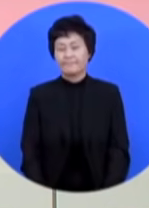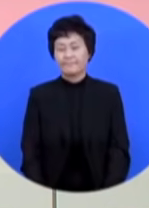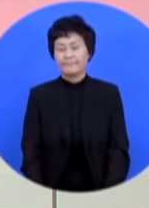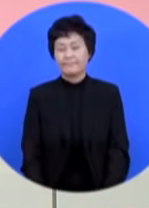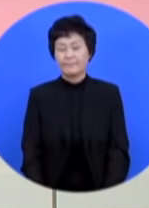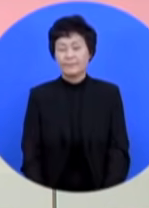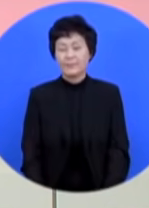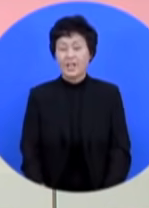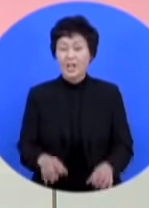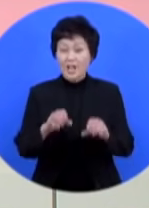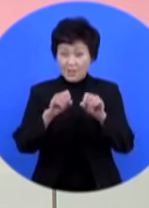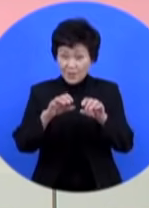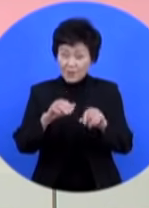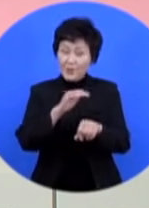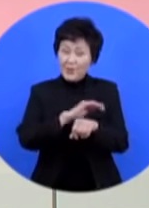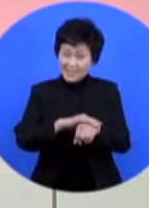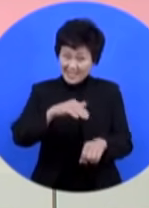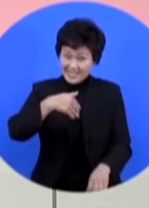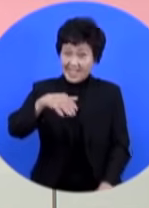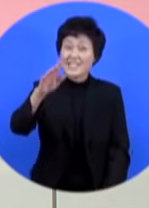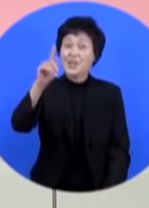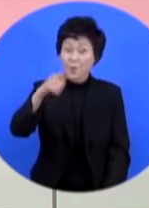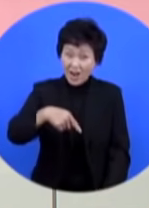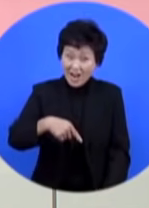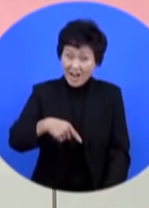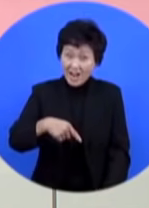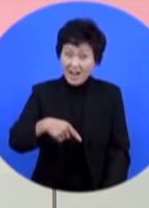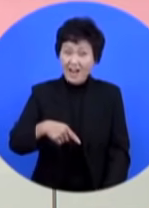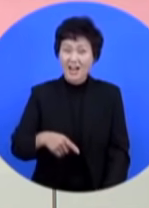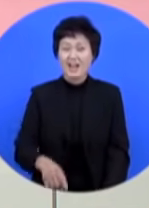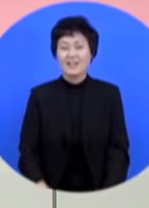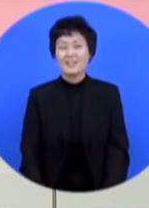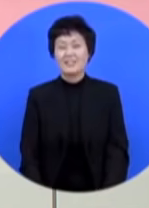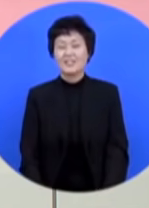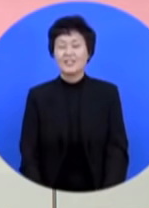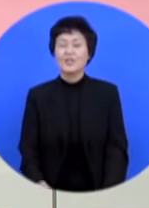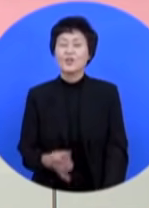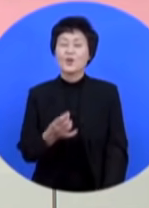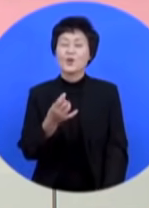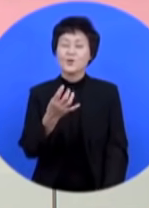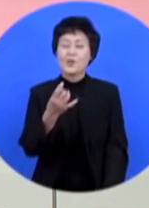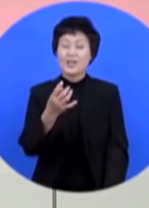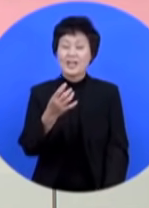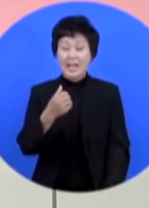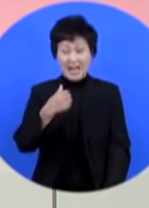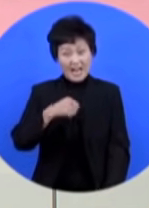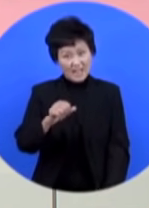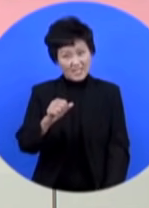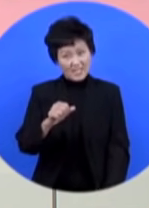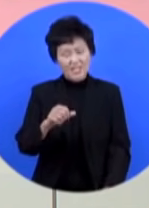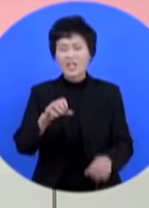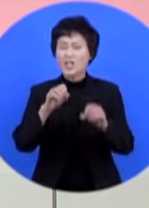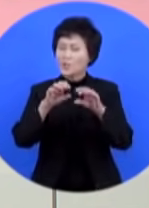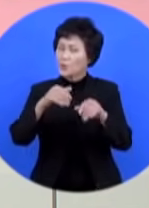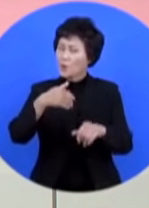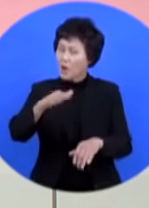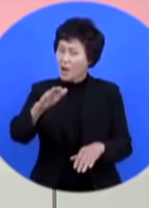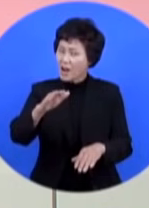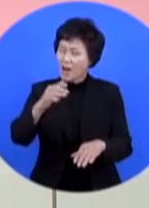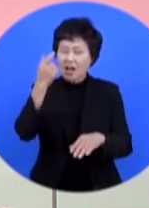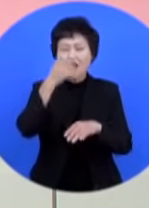선교 잘 갔다 오라고 또 원래 저희 아들이 단기 선교에 갈 계획이 아니고 결혼을 예.